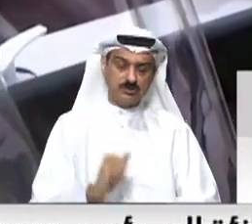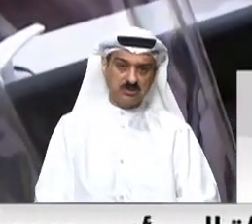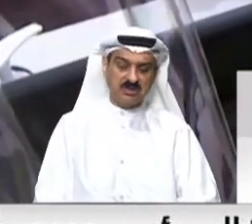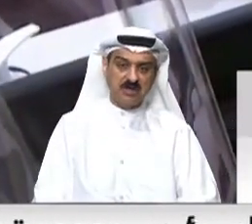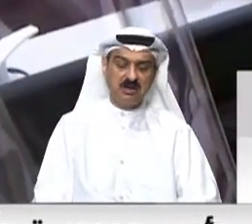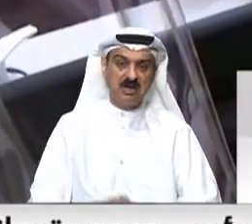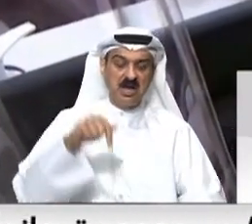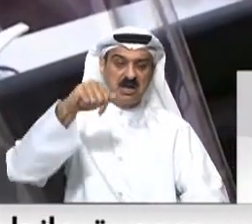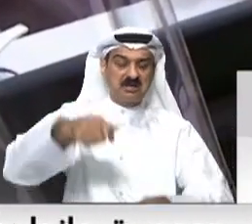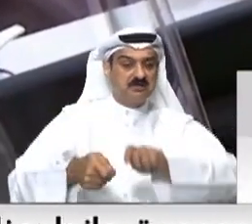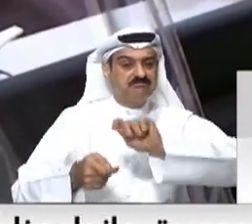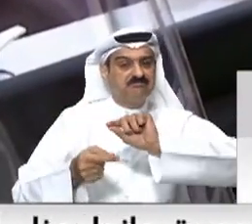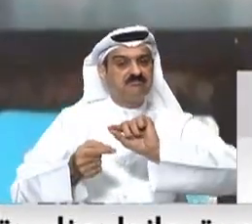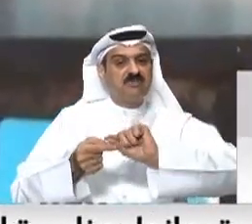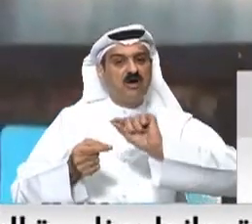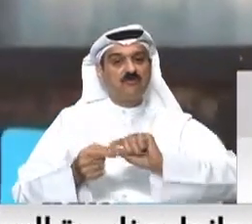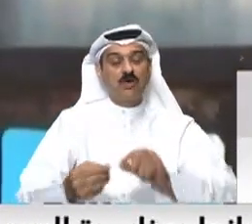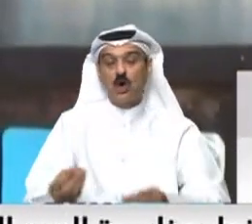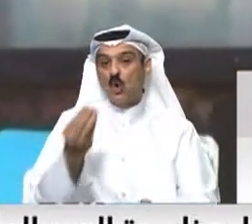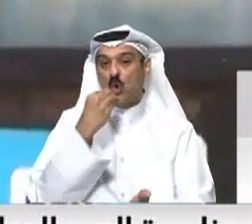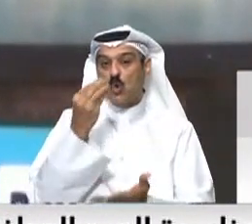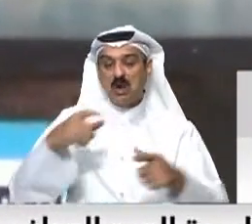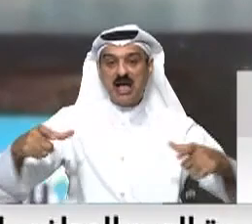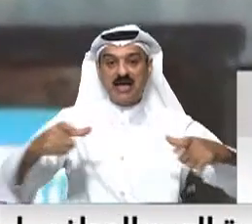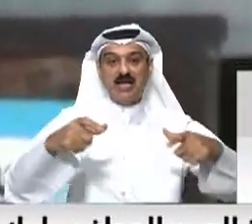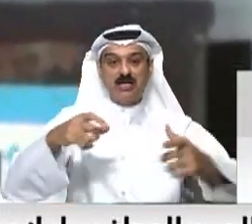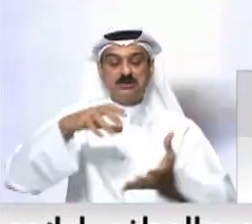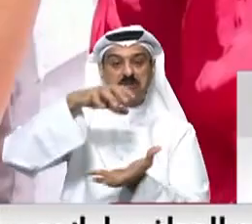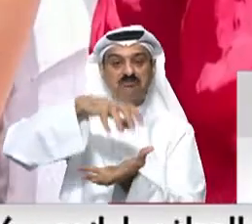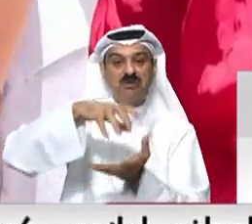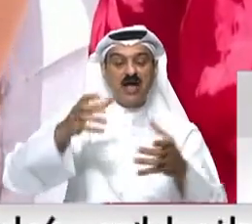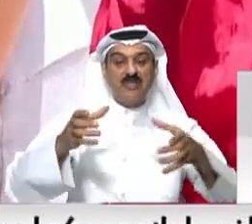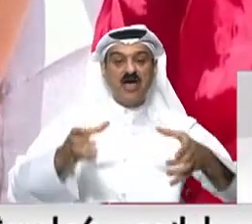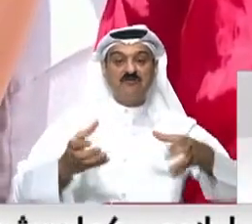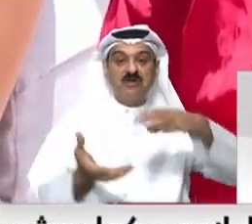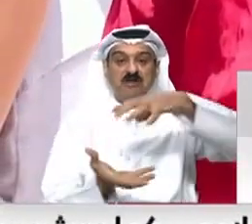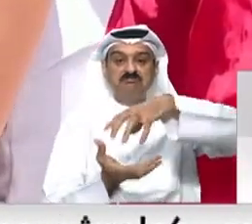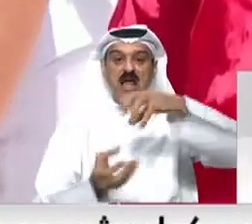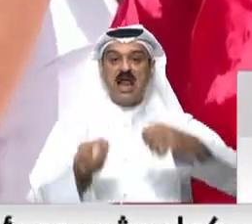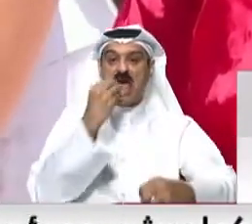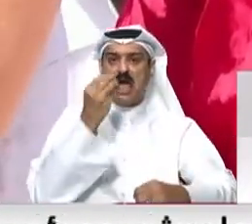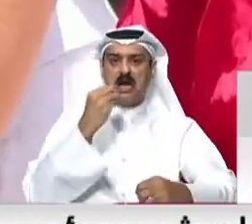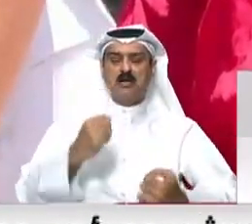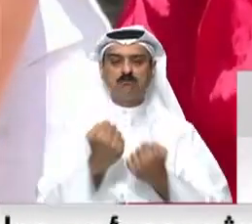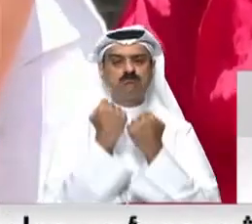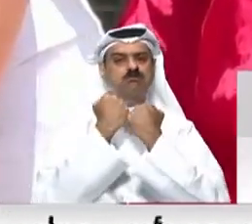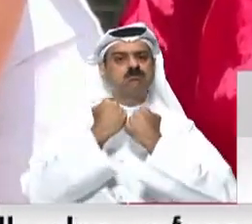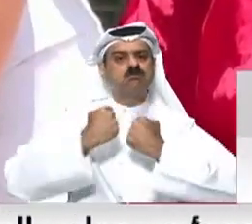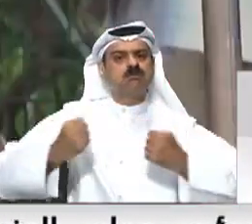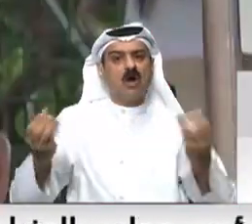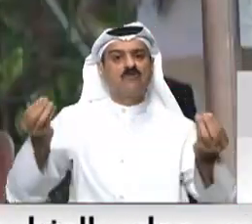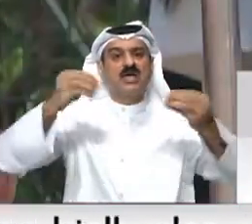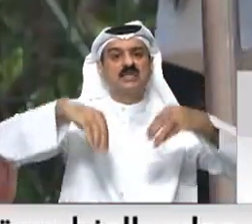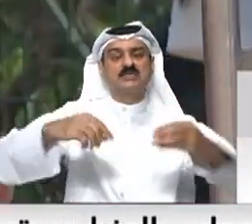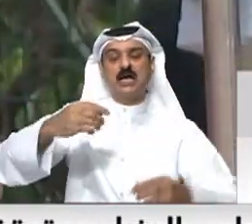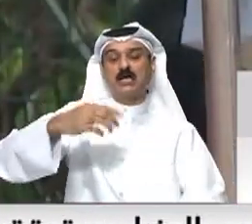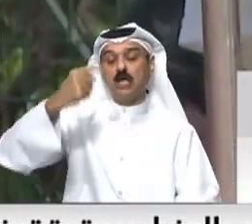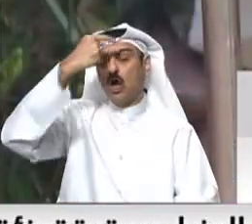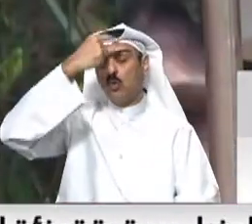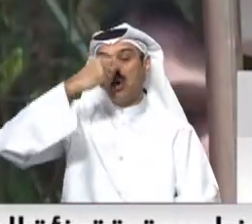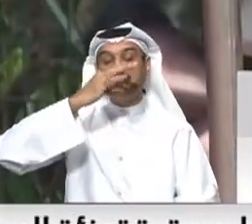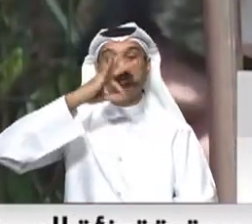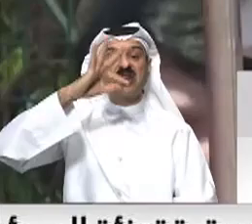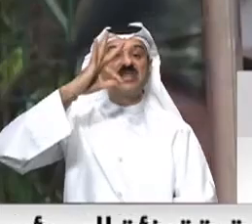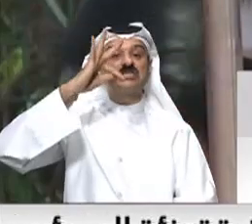وكذلك الوجبات السريعه التي من شانها ان تؤدي الى السمنه المفرطه والسكري وغيره من